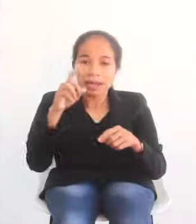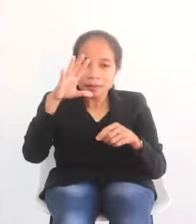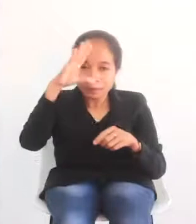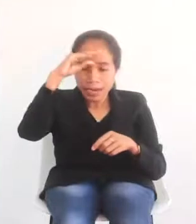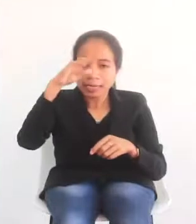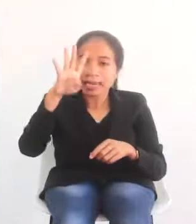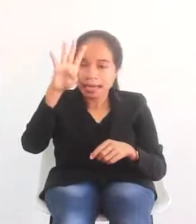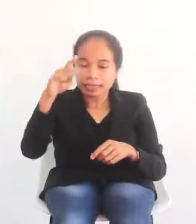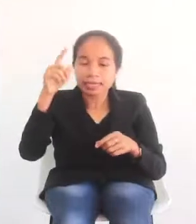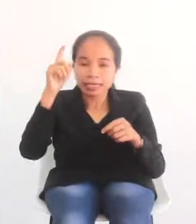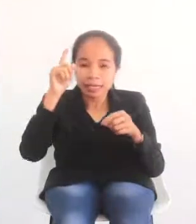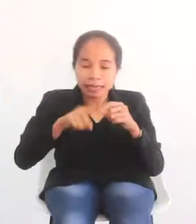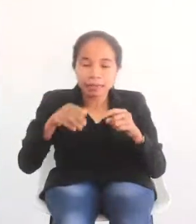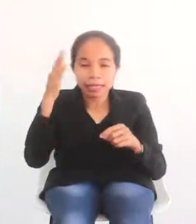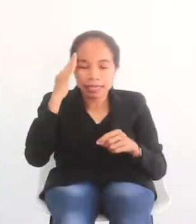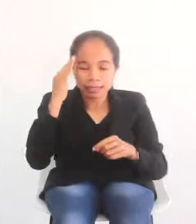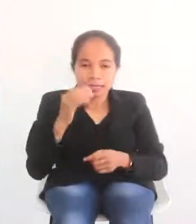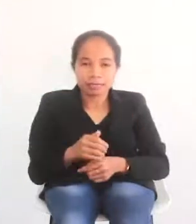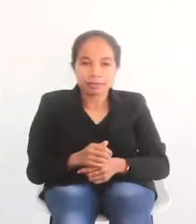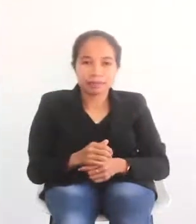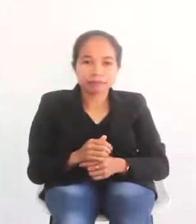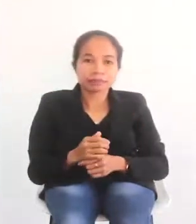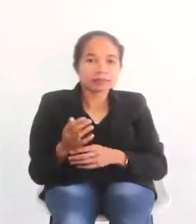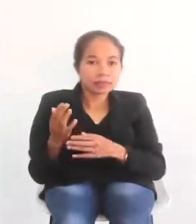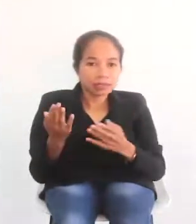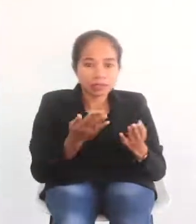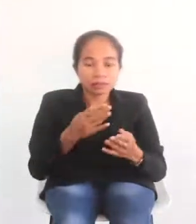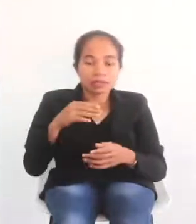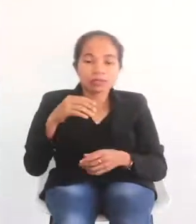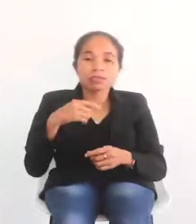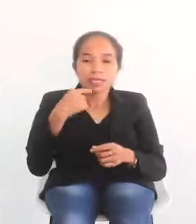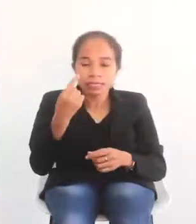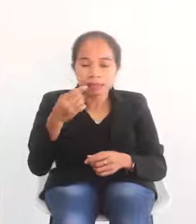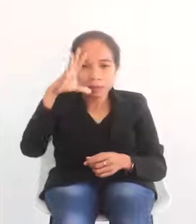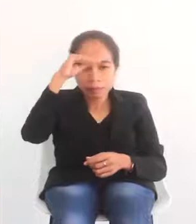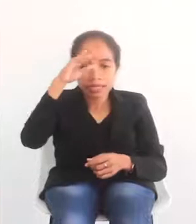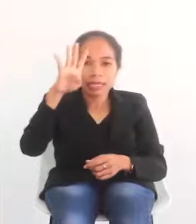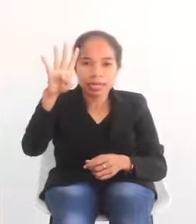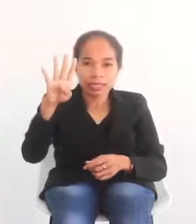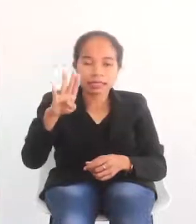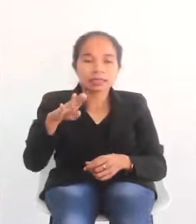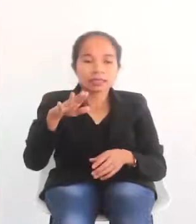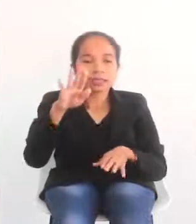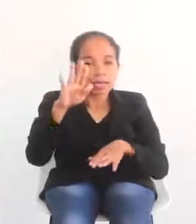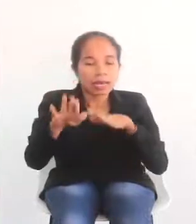Sira bolona sira na inghat. Hodi informa katak sira bele lauda da kona ba